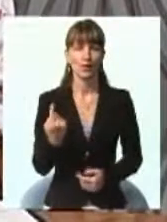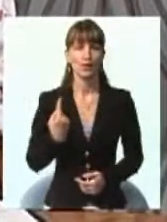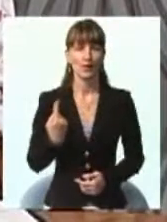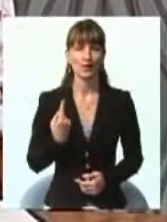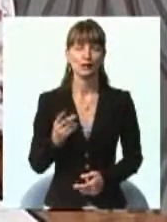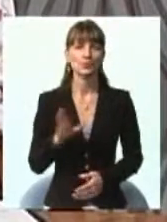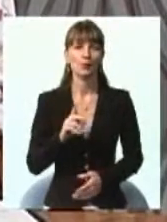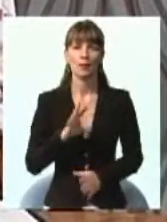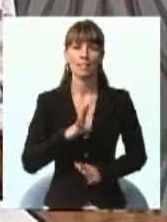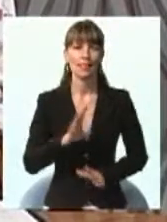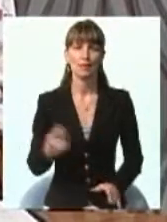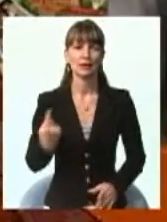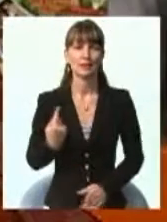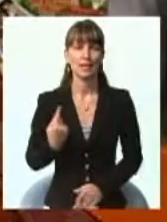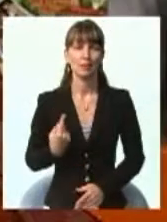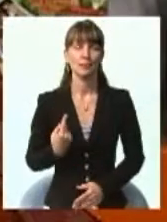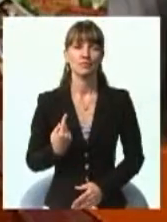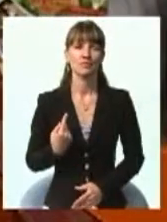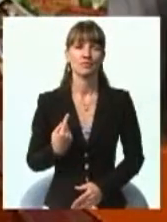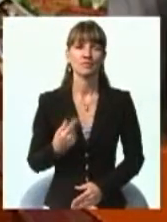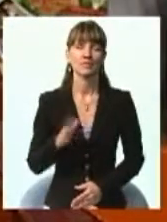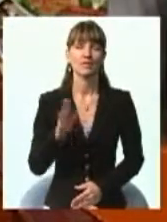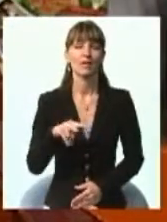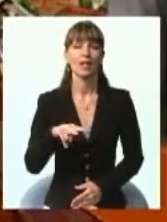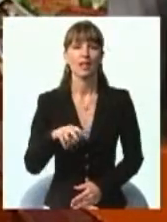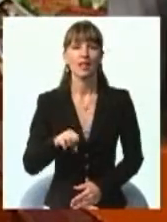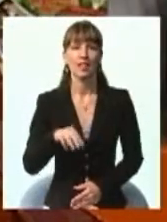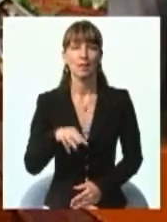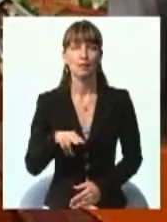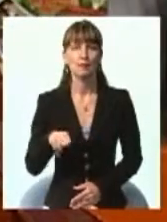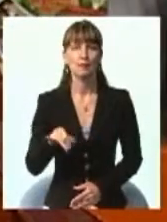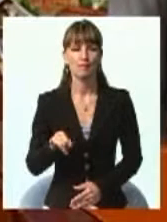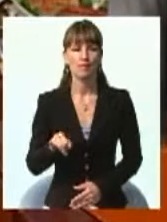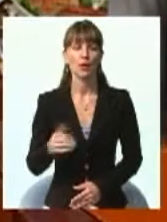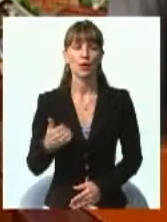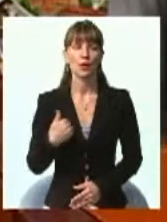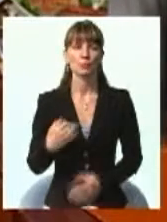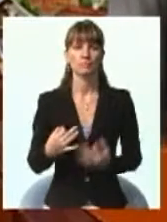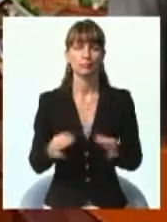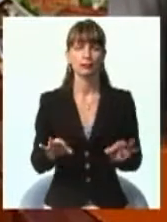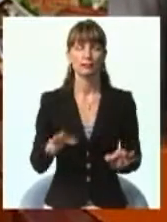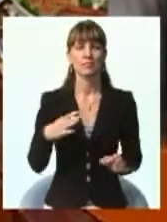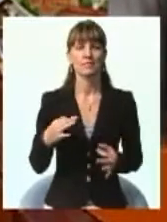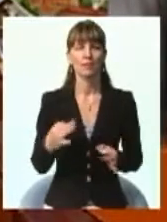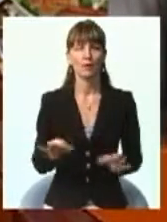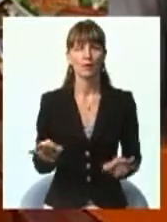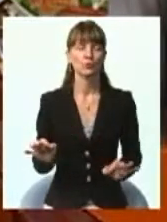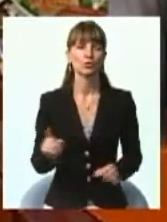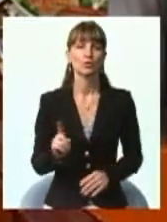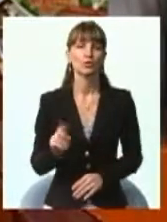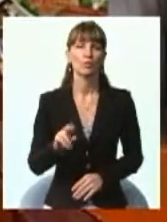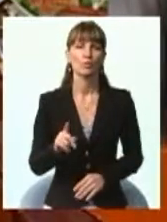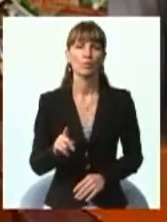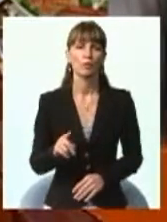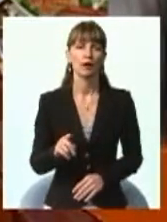Щоб не був самотній. Та в лампі він хоче збежатись в нього, стати вольним, тому що